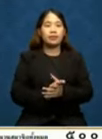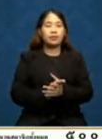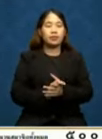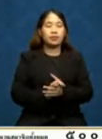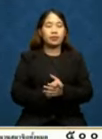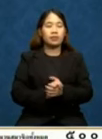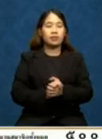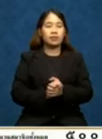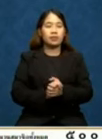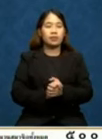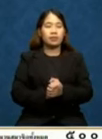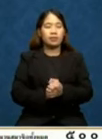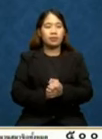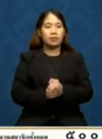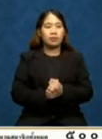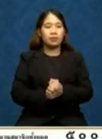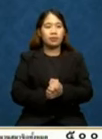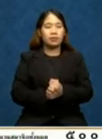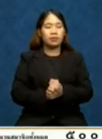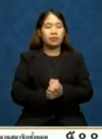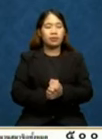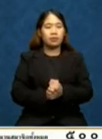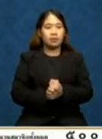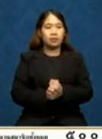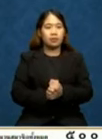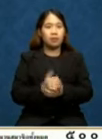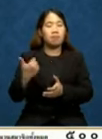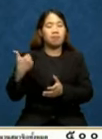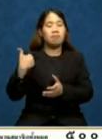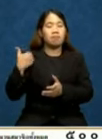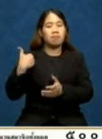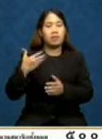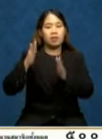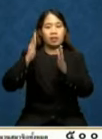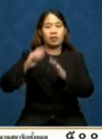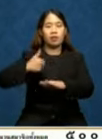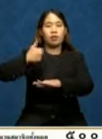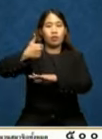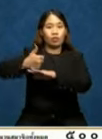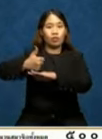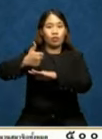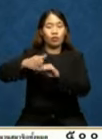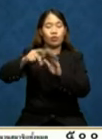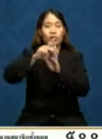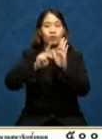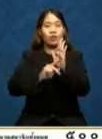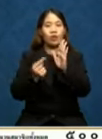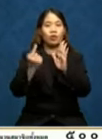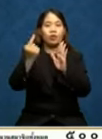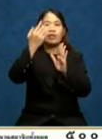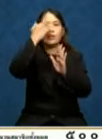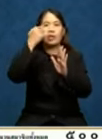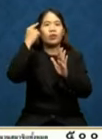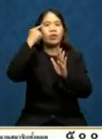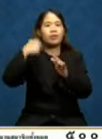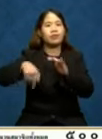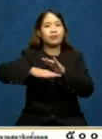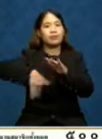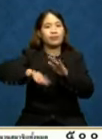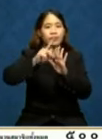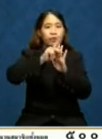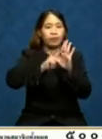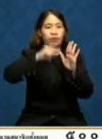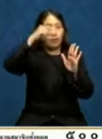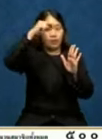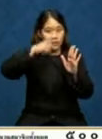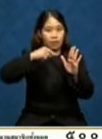าเมธีทางด้านนิติศาสตร์ท่านหนึ่งนะครับที่ผมเชื่อว่ารากฐานที่เขาคิดเนี่ยก็วางรากฐานกฎหมายไทยพอสมคว